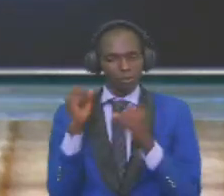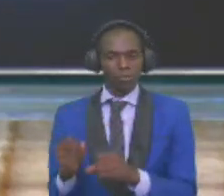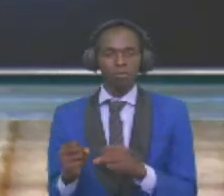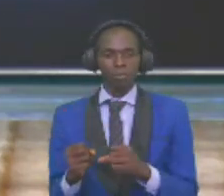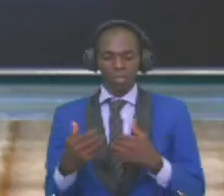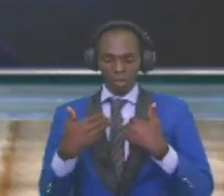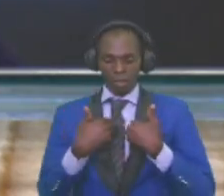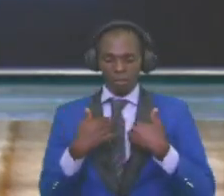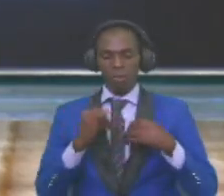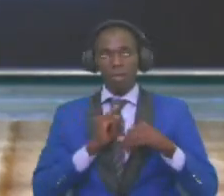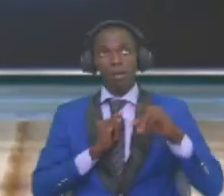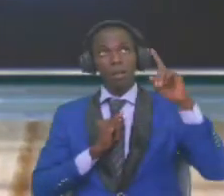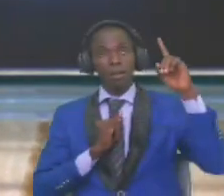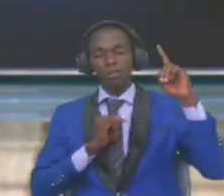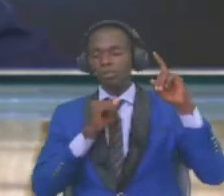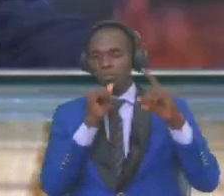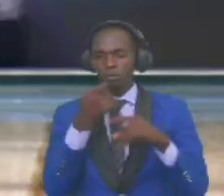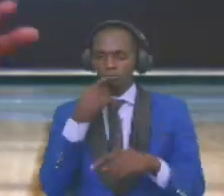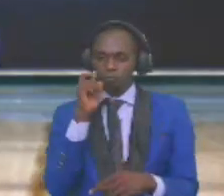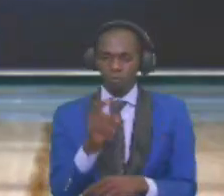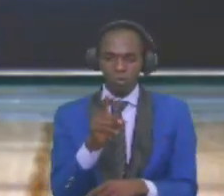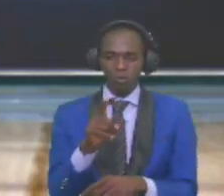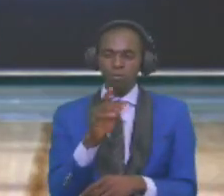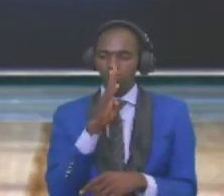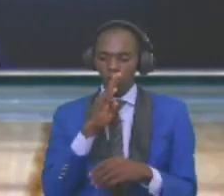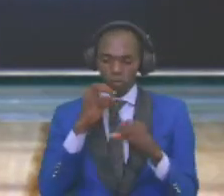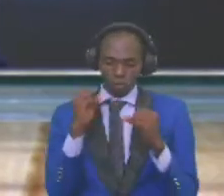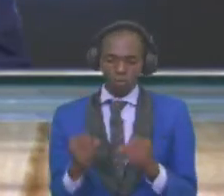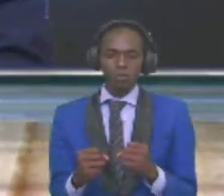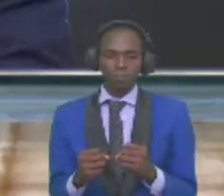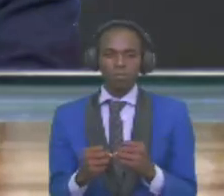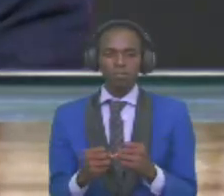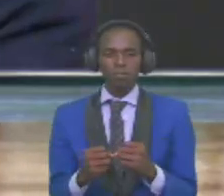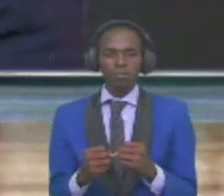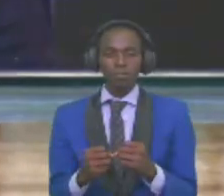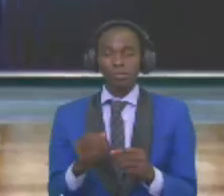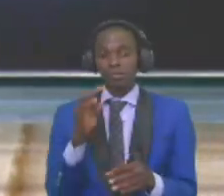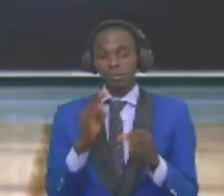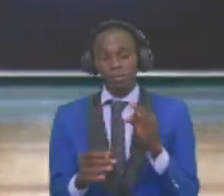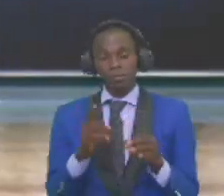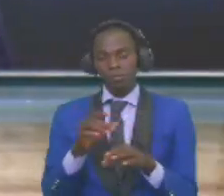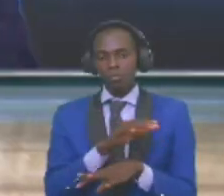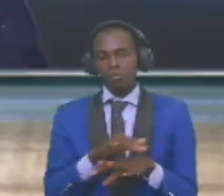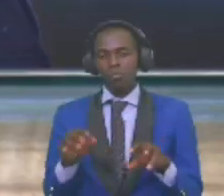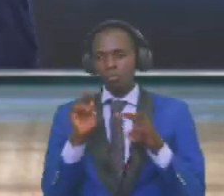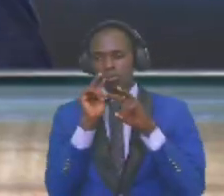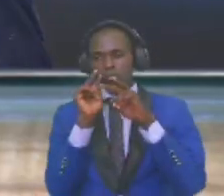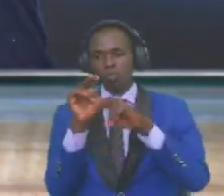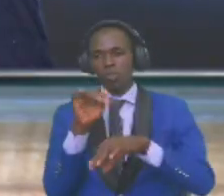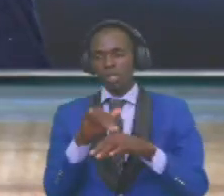votre territoire ne tel pack donné ces temps de forte oui toi si tu ne